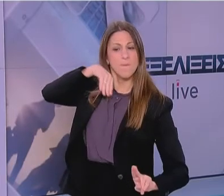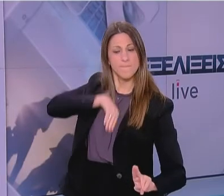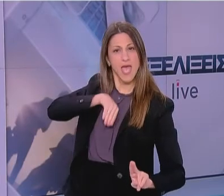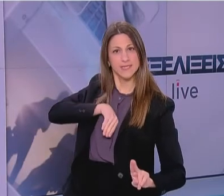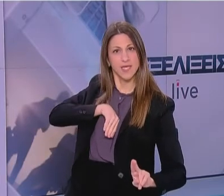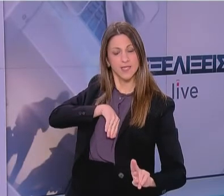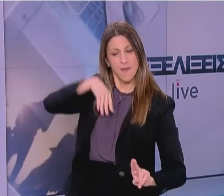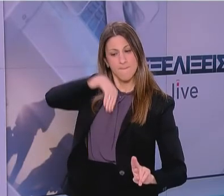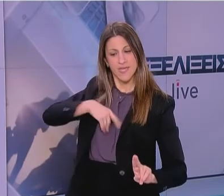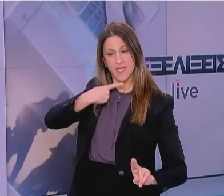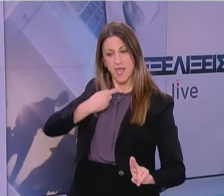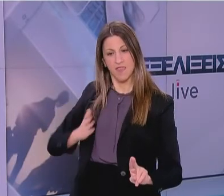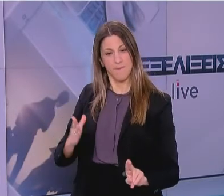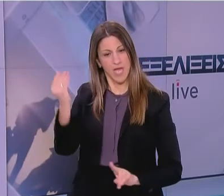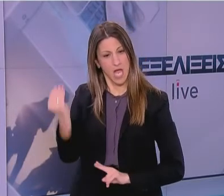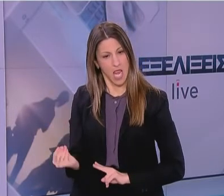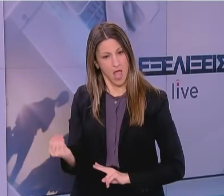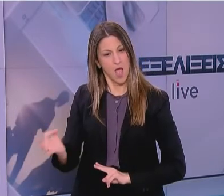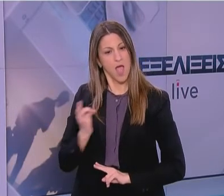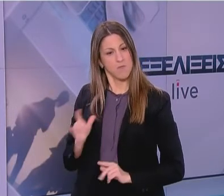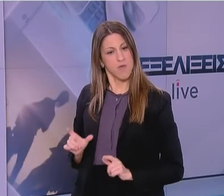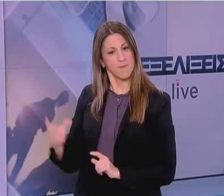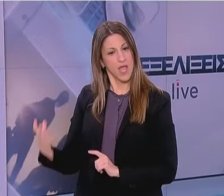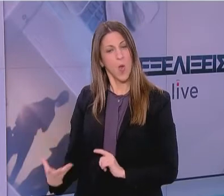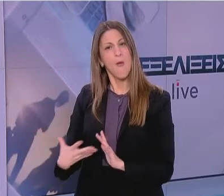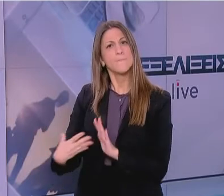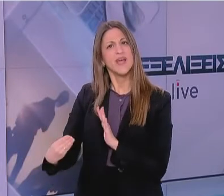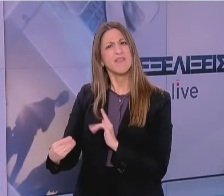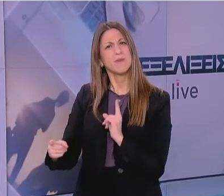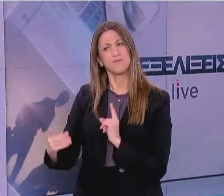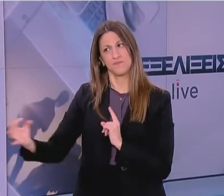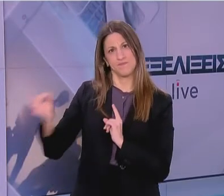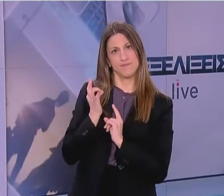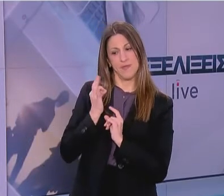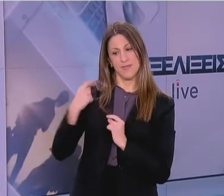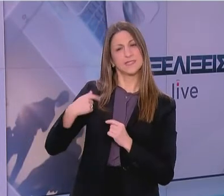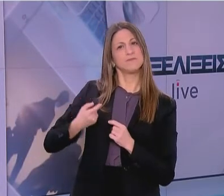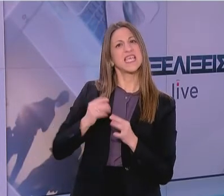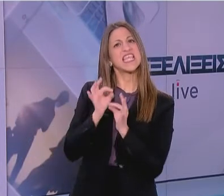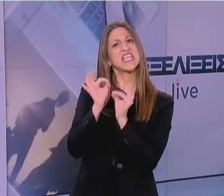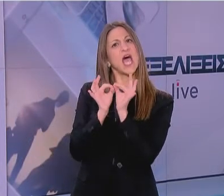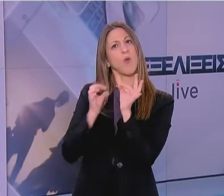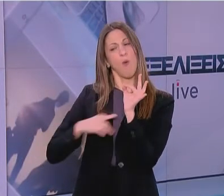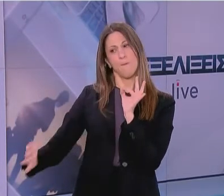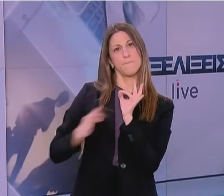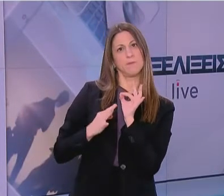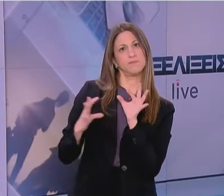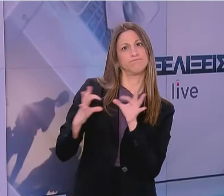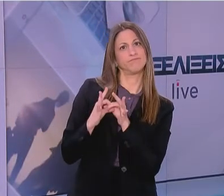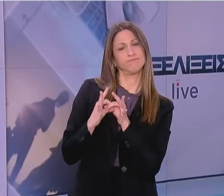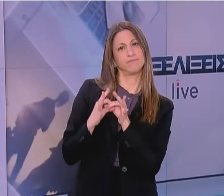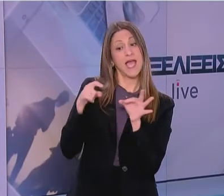πάει καλά, όπως το γονίδιο του υποδοχέα που χρησιμοποιεί ο ιός για να μας επιτεθεί, της πόρτας δηλαδή για να μπει στον οργανισμό